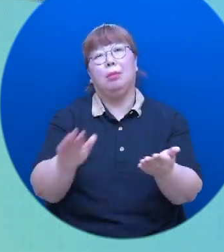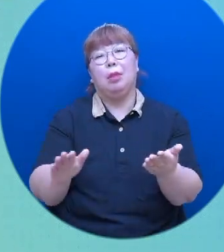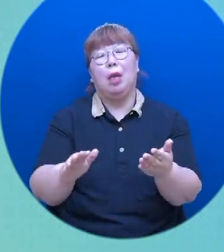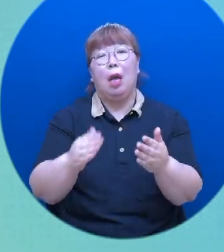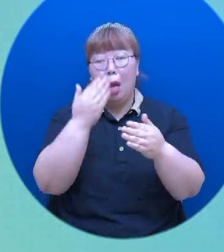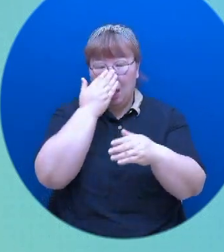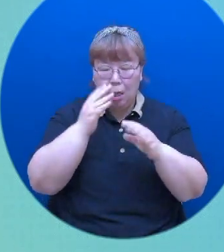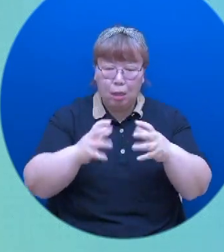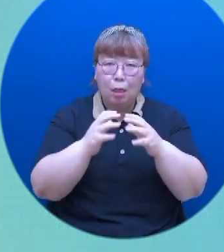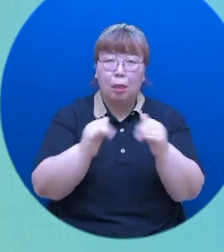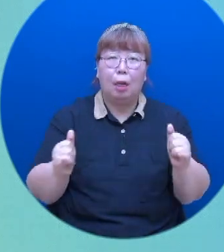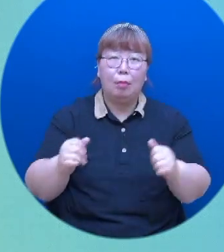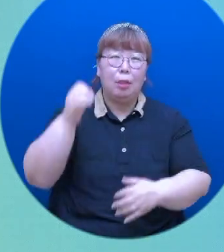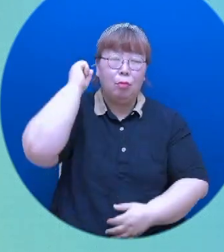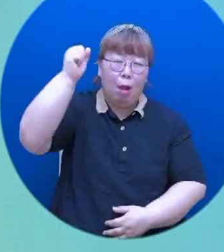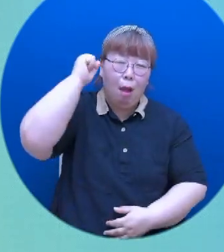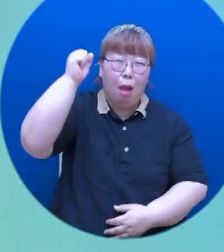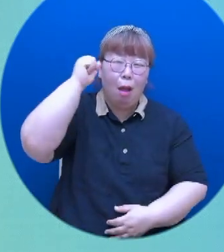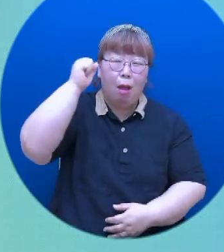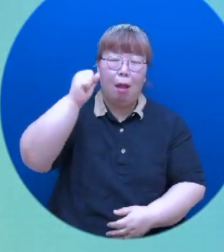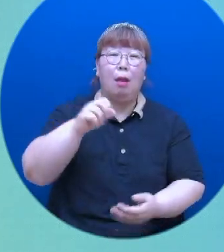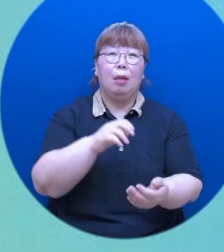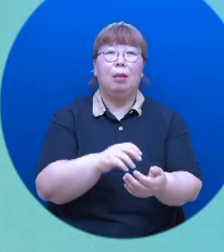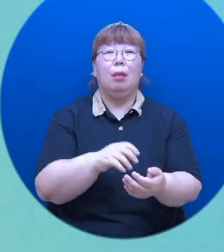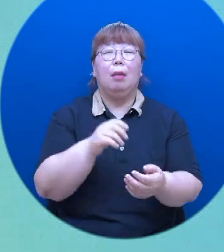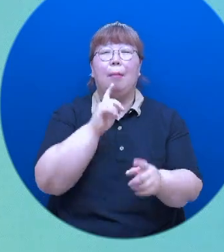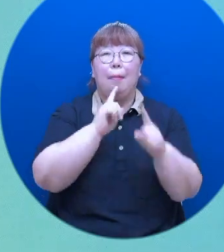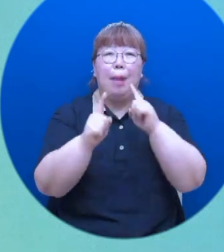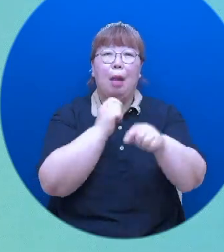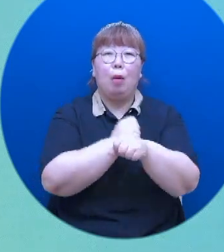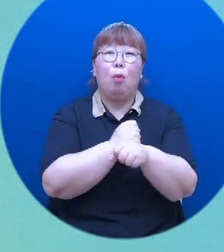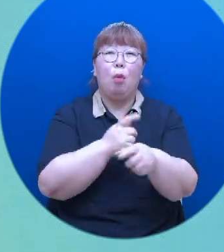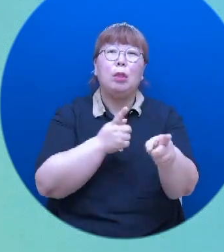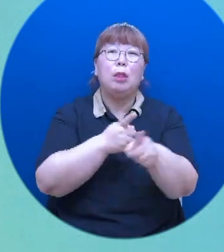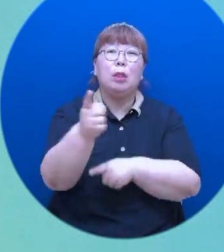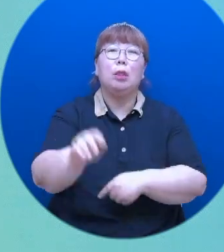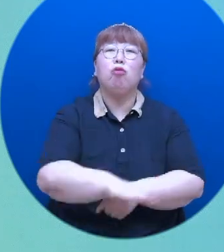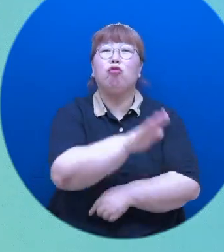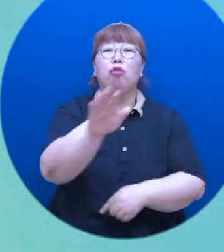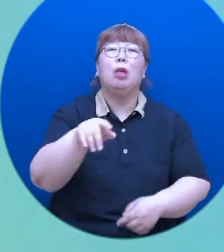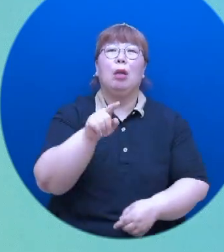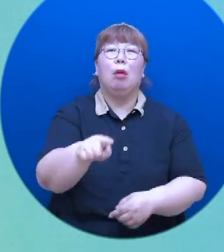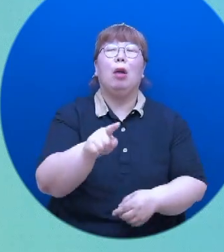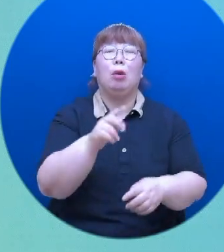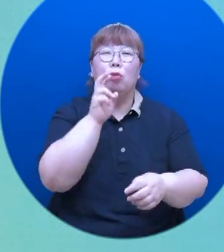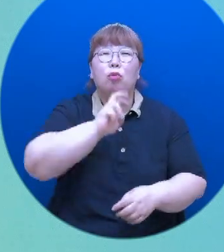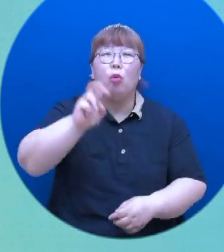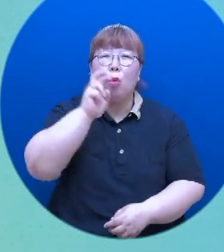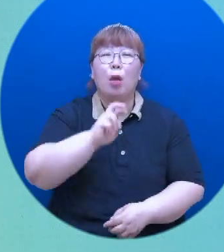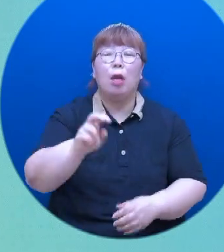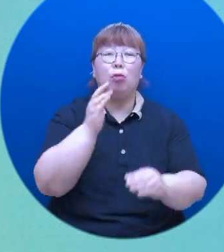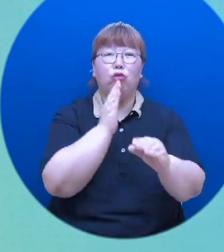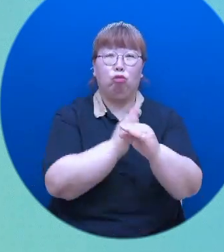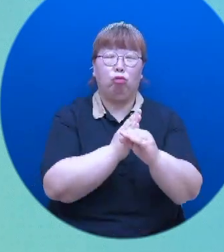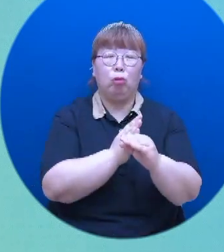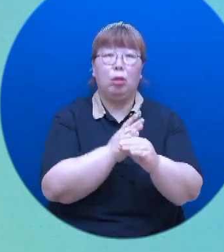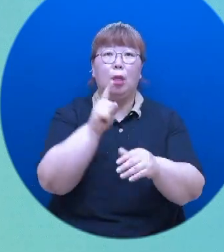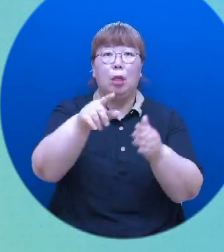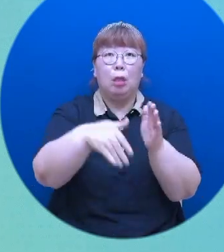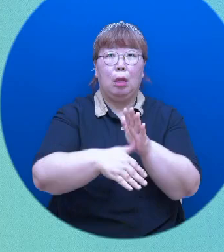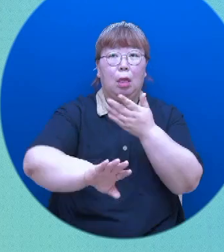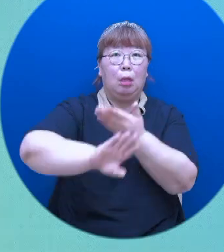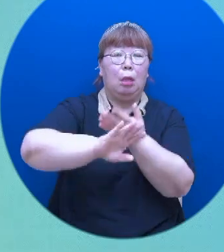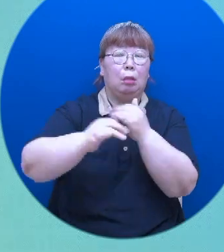백성은 환호하잖아요. 이스라엘 백성은 승리는 우리의 것이다 노래 부르고 있잖아요. 블레셋 사람들은 아우성을